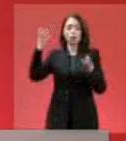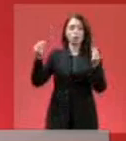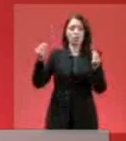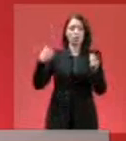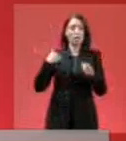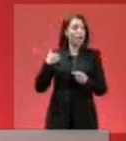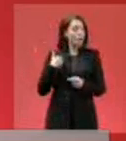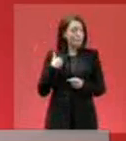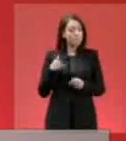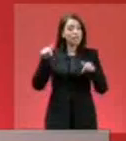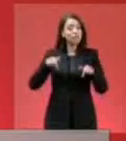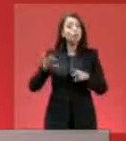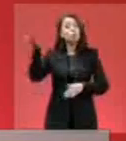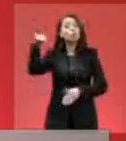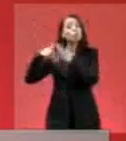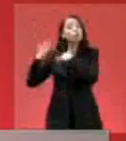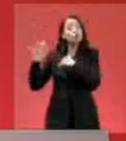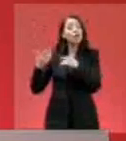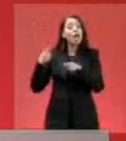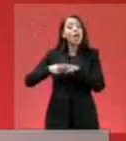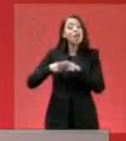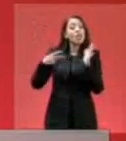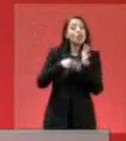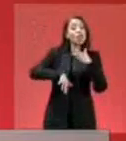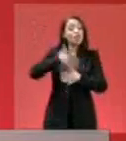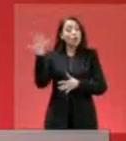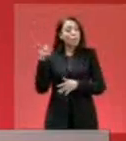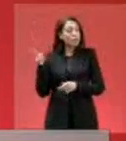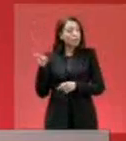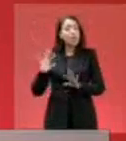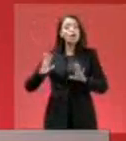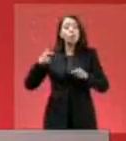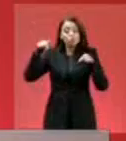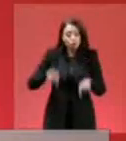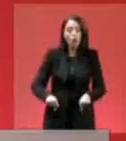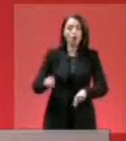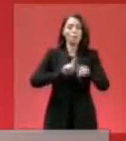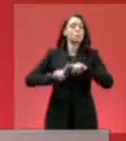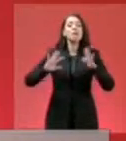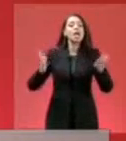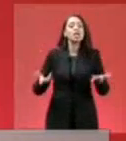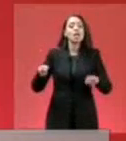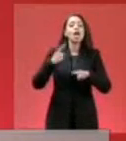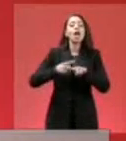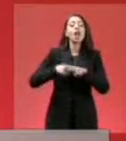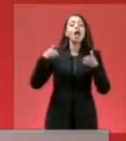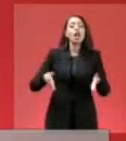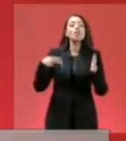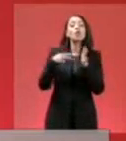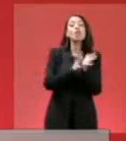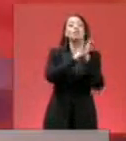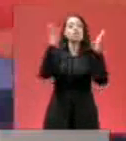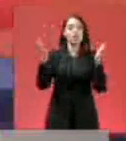Που ήταν και ποια ήταν η Ελλάδα του 2015, που είναι και ποια είναι η Ελλάδα του